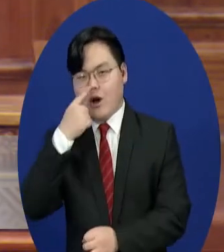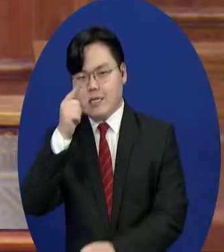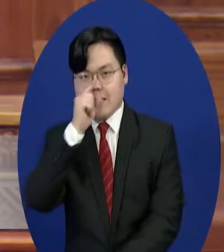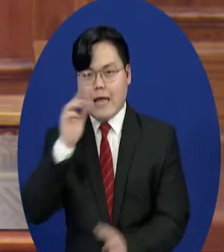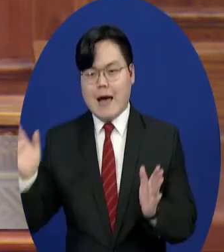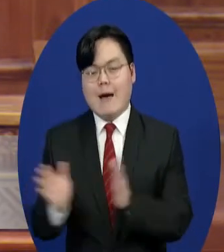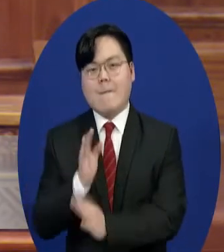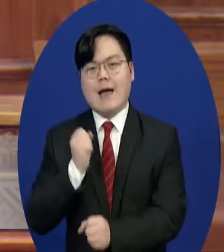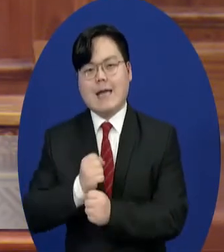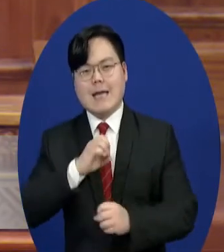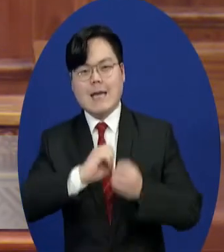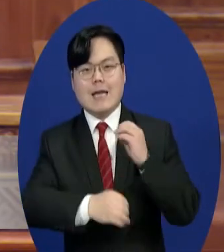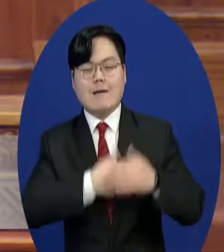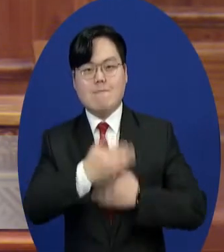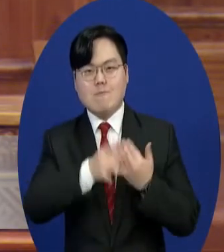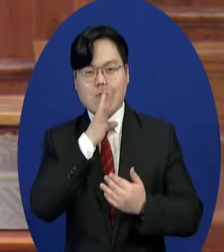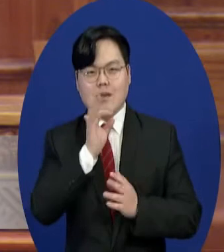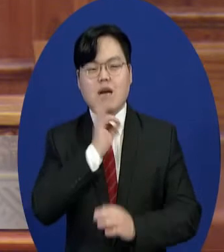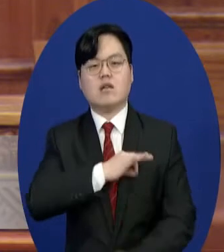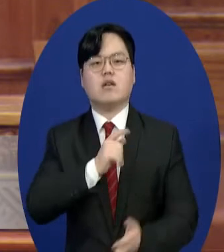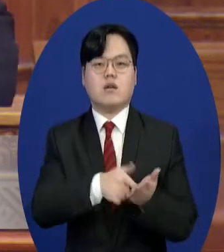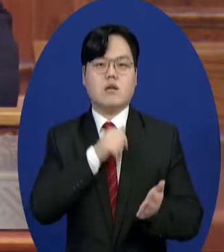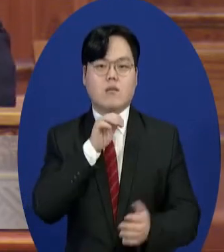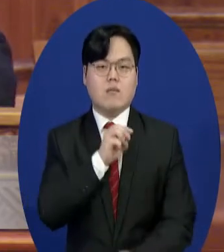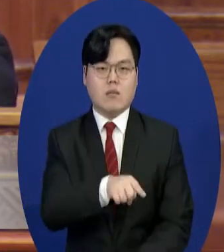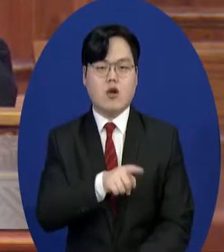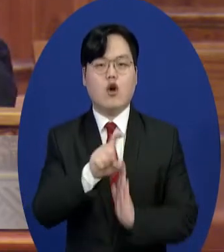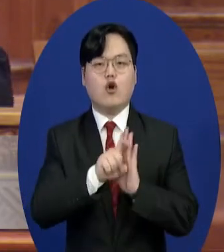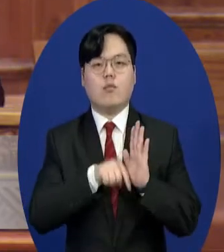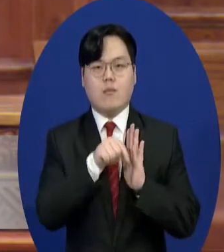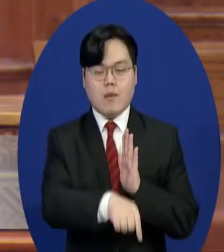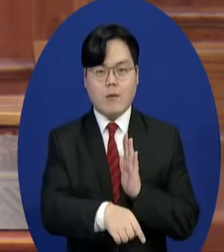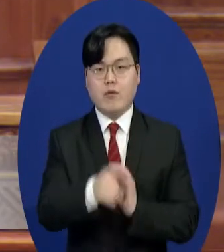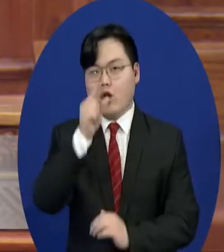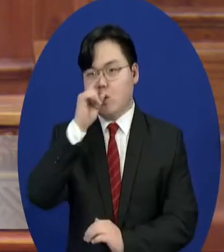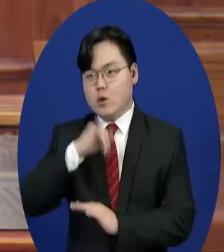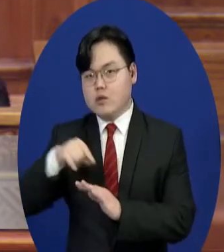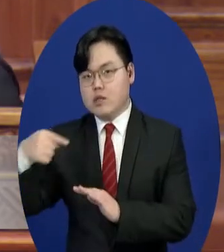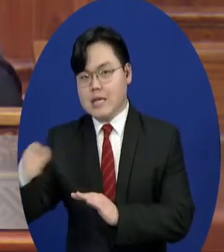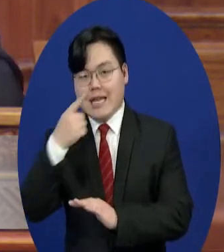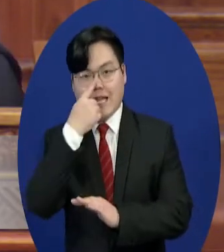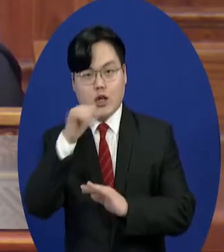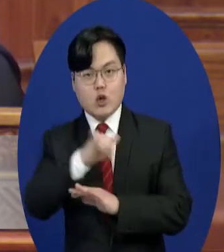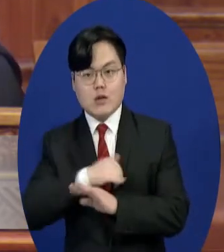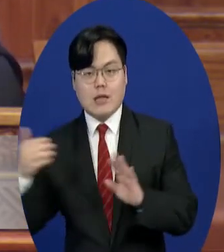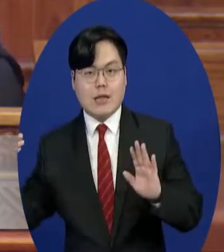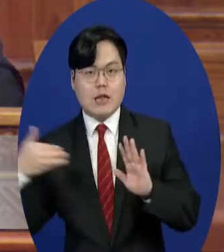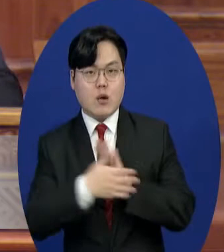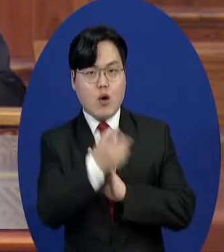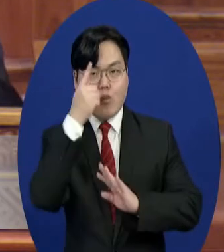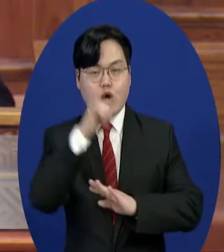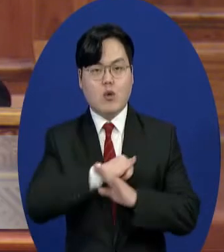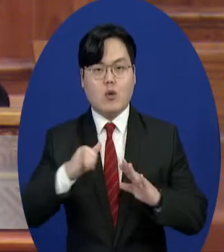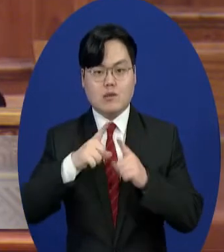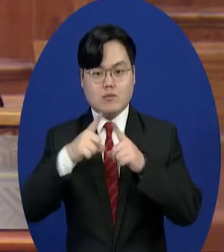ажиллах шаардлагатай мөн энэ төсөлд тусгагдсан. Оросын албаны улсаас бүгд найрамдахтай дард улс руу Монгол улсын газар